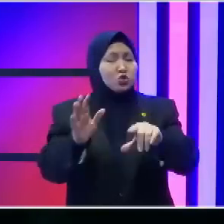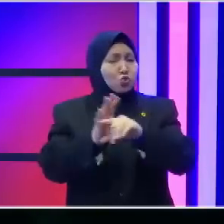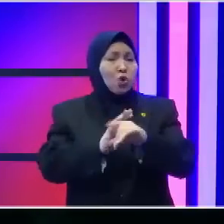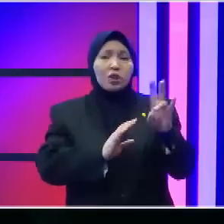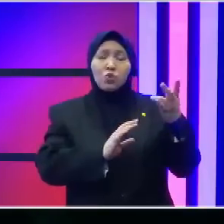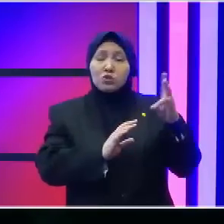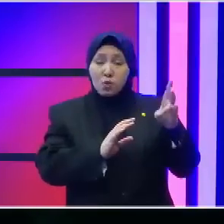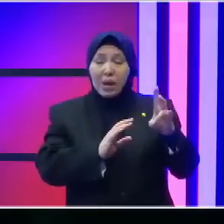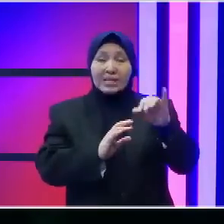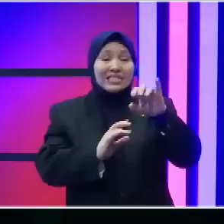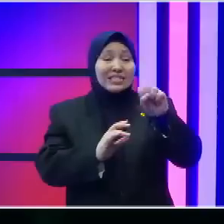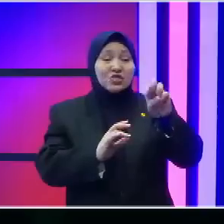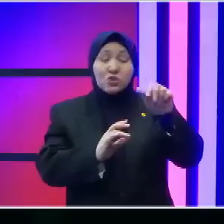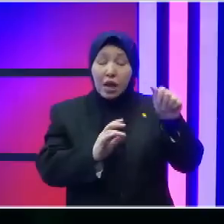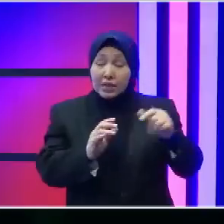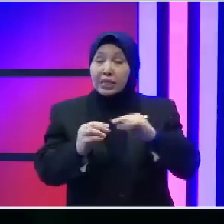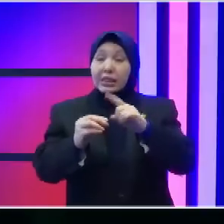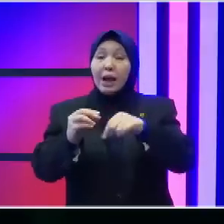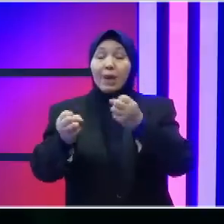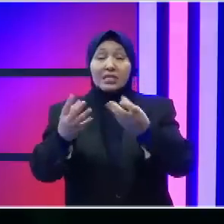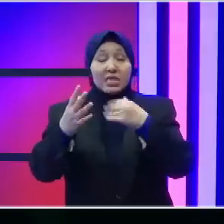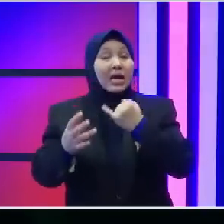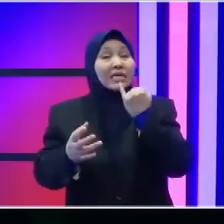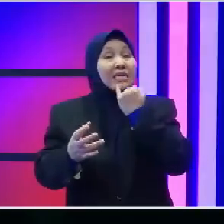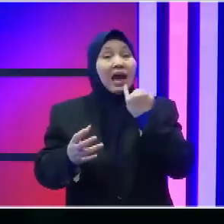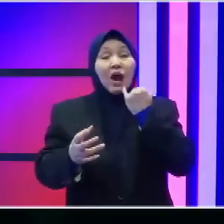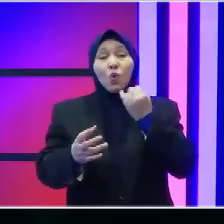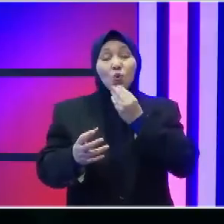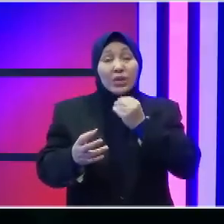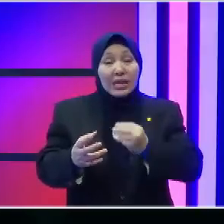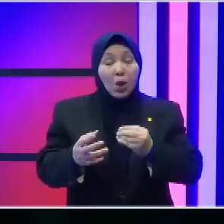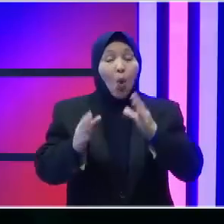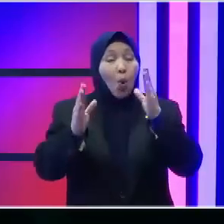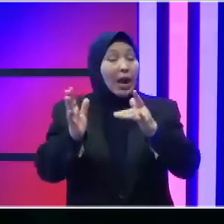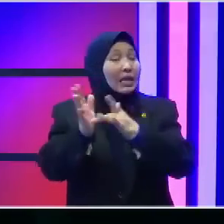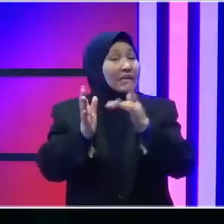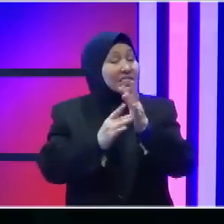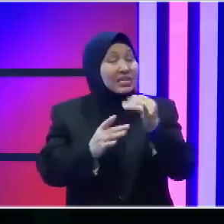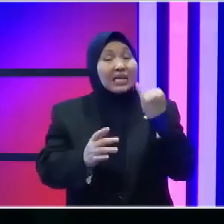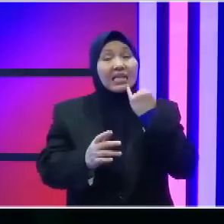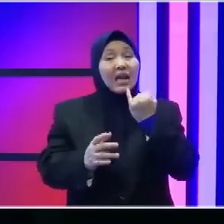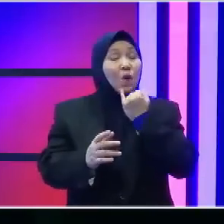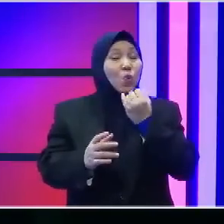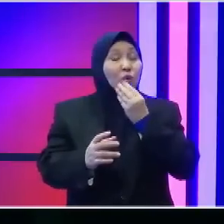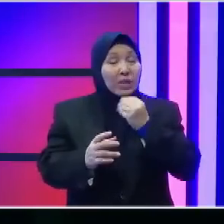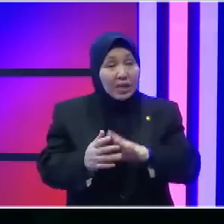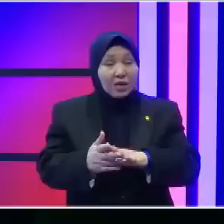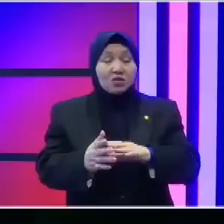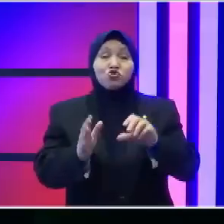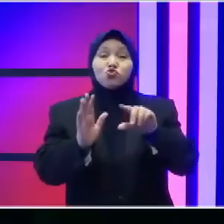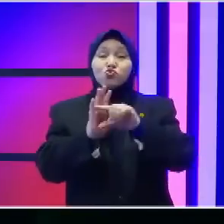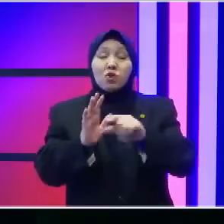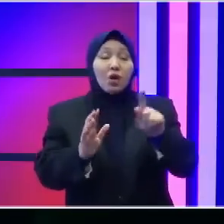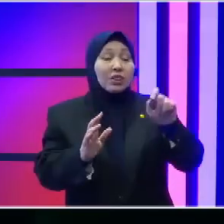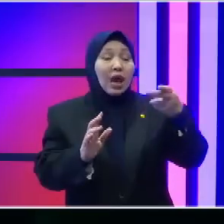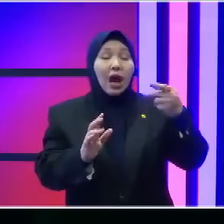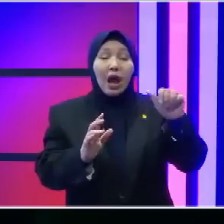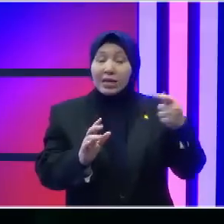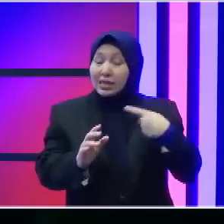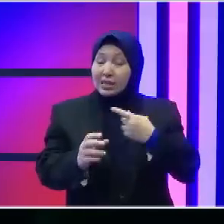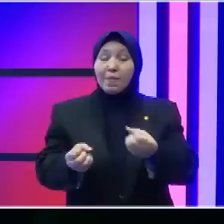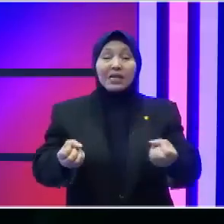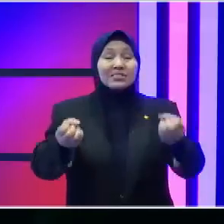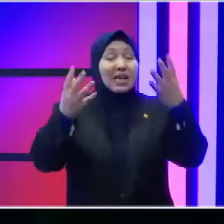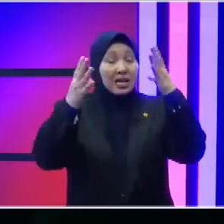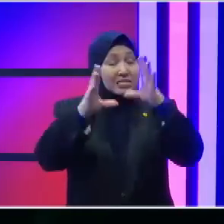17, surah Al-Isra, banyak pasal orang Yahudi. Jadi orang Yahudi, orang Kristian. Surah Taha, Ustaz, cerita banyak Nabi